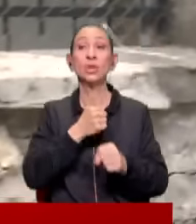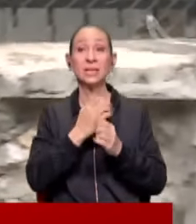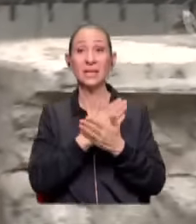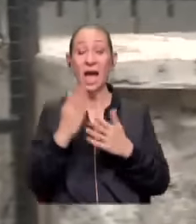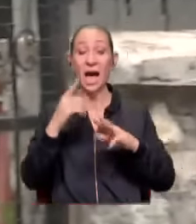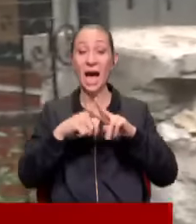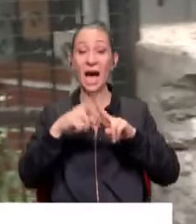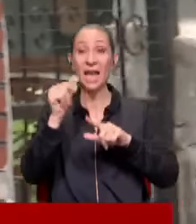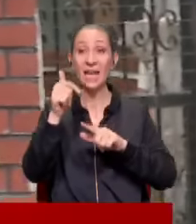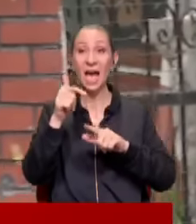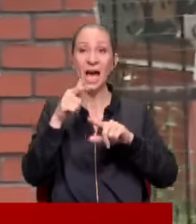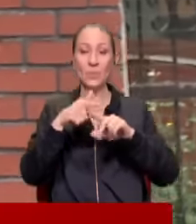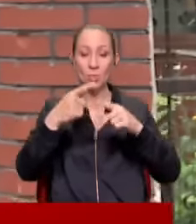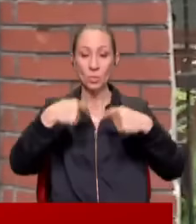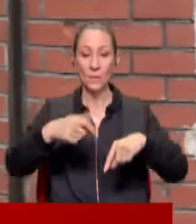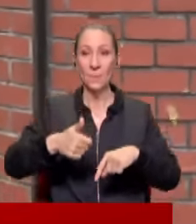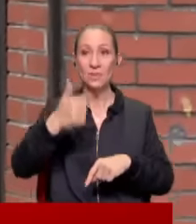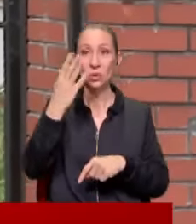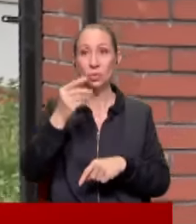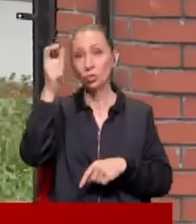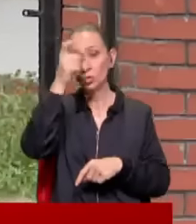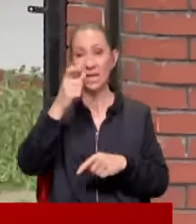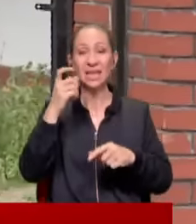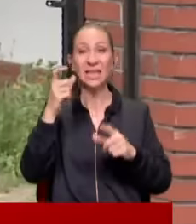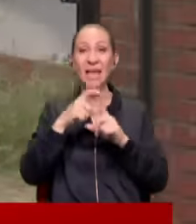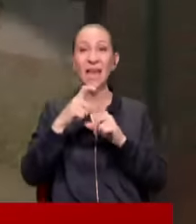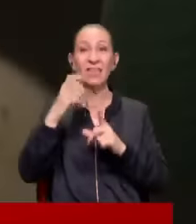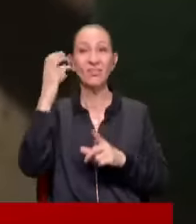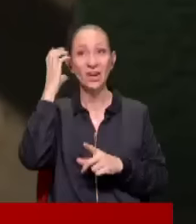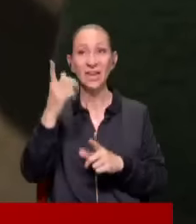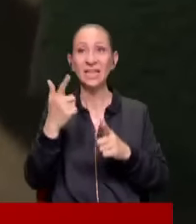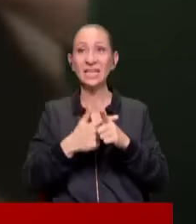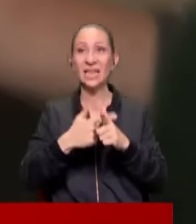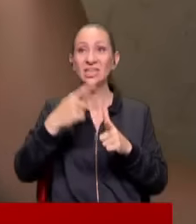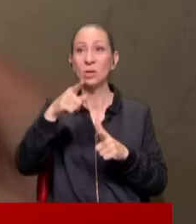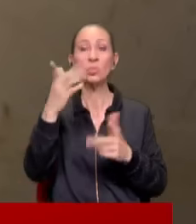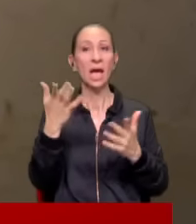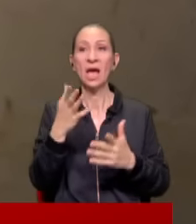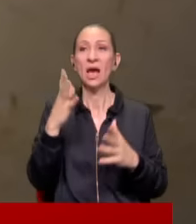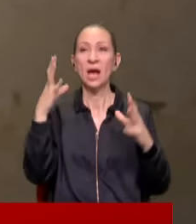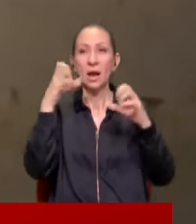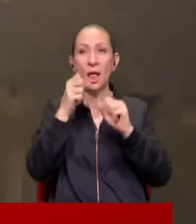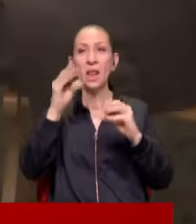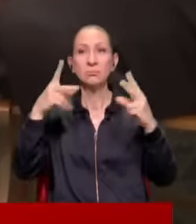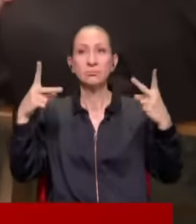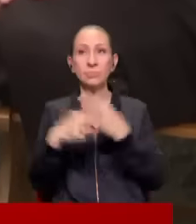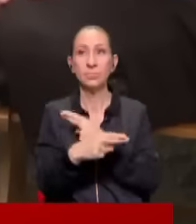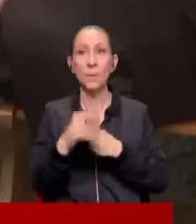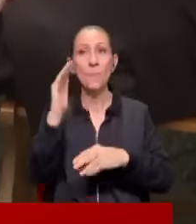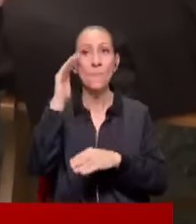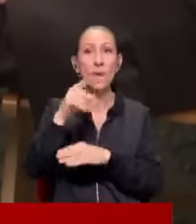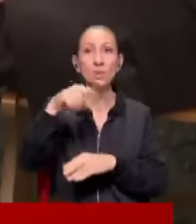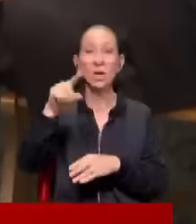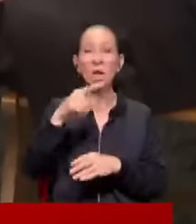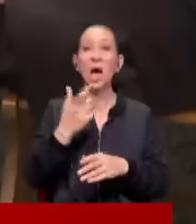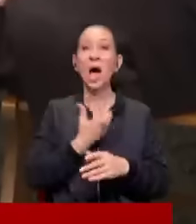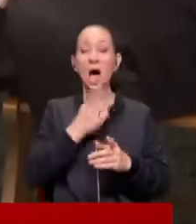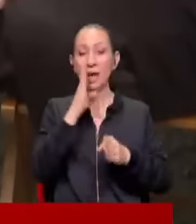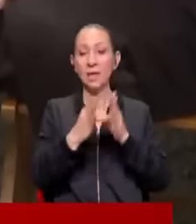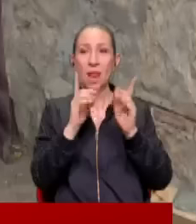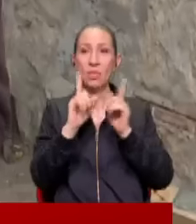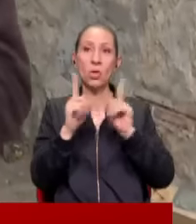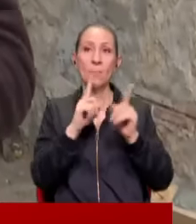Ali Erbaş'ın mütevelli heyeti başkanı olduğu Türkiye Diyanet Vakfı kiracılarını bu kez de karanlıkta bıraktı. Mağdurların adalet